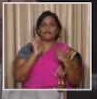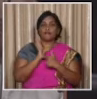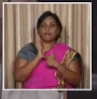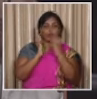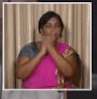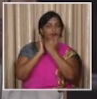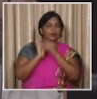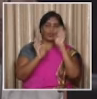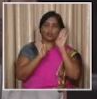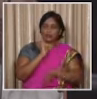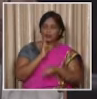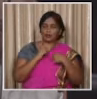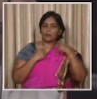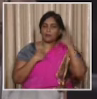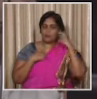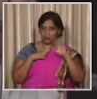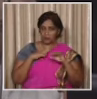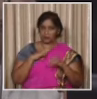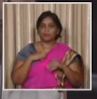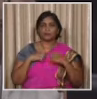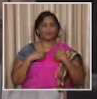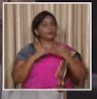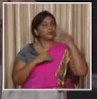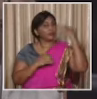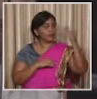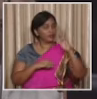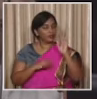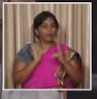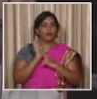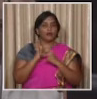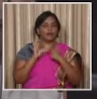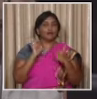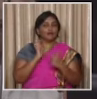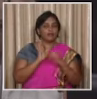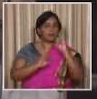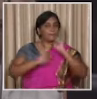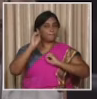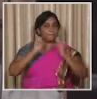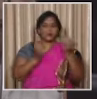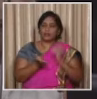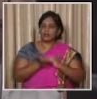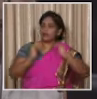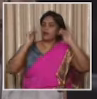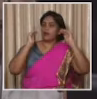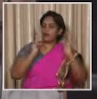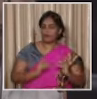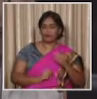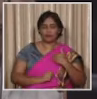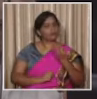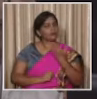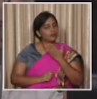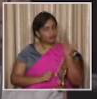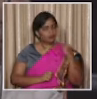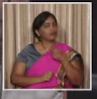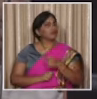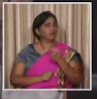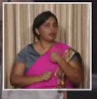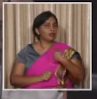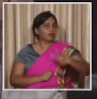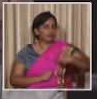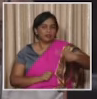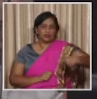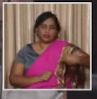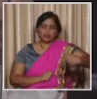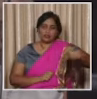ඉවත් කිරීමට අපි බලාපොරොත්තු වෙනවා. අනාගතයේදී වැට්බදු ප්‍රතිශතය තවත් අඩු කිරීමට අපට හැකියාව ලැබෙනවා. අප දවසින්